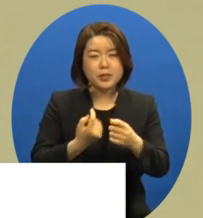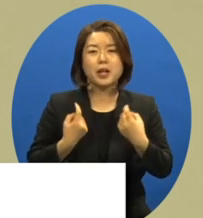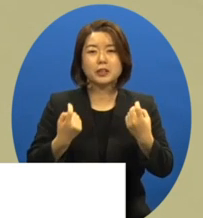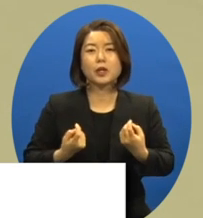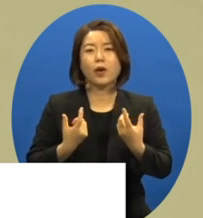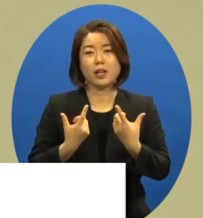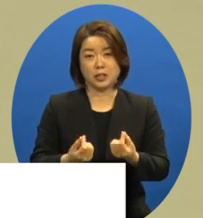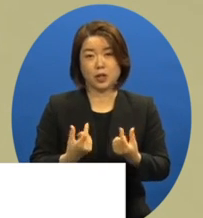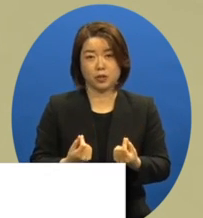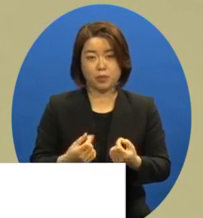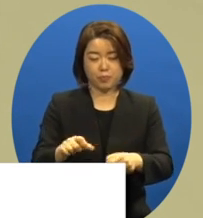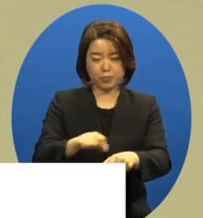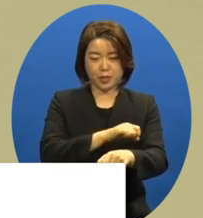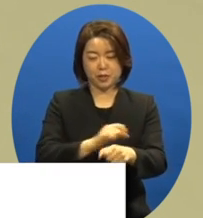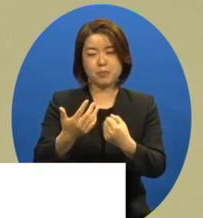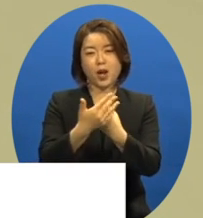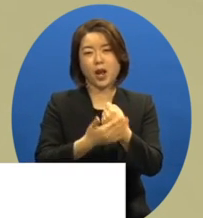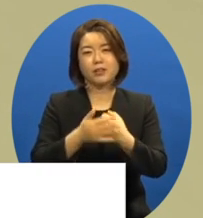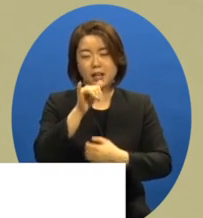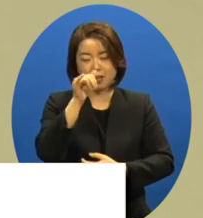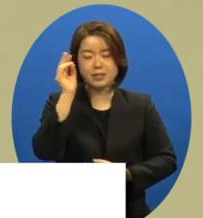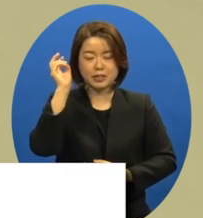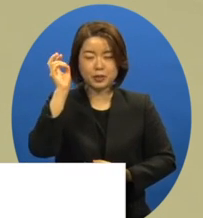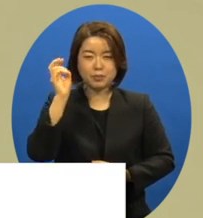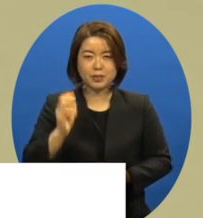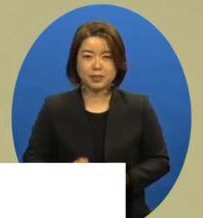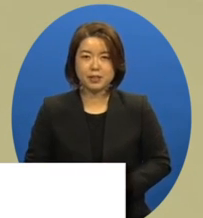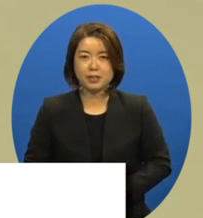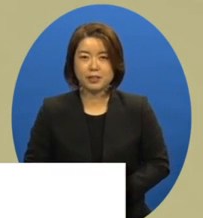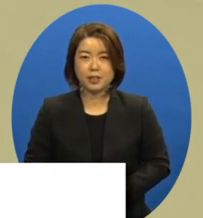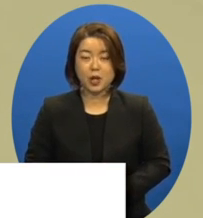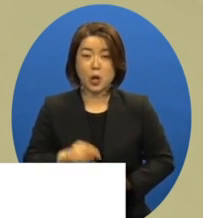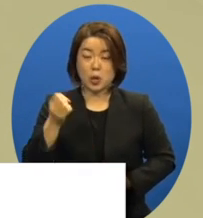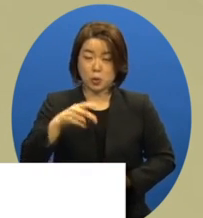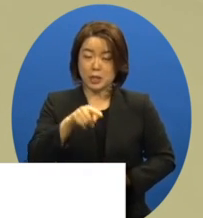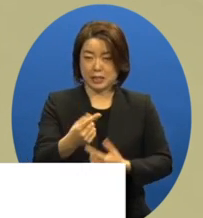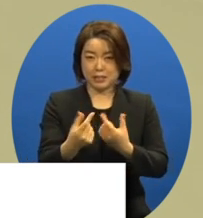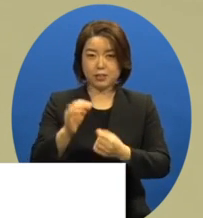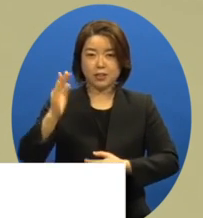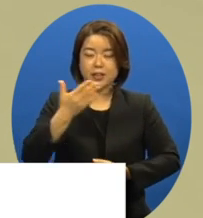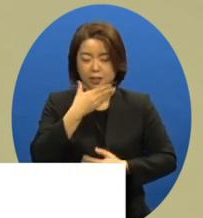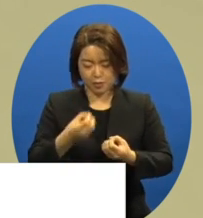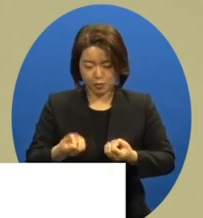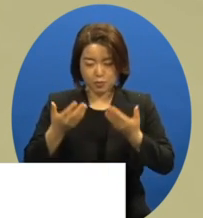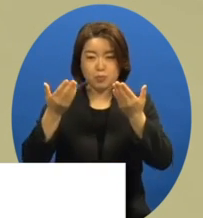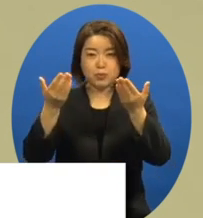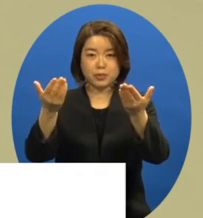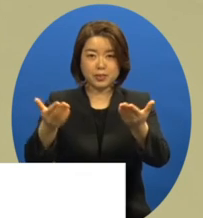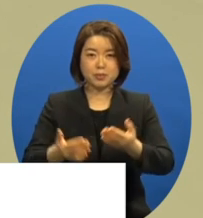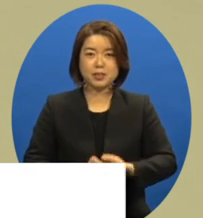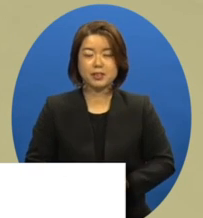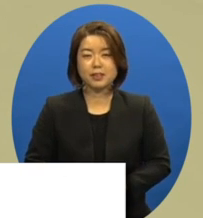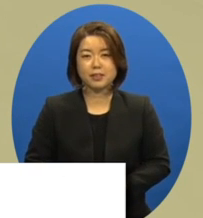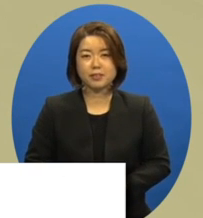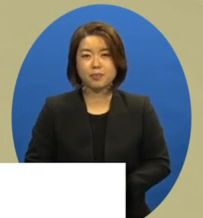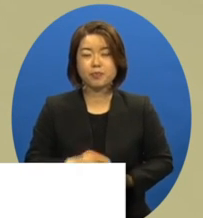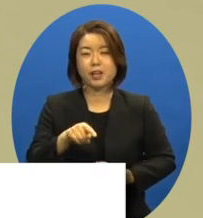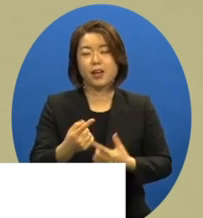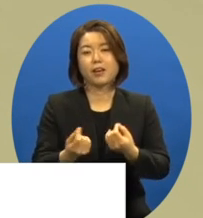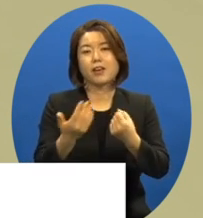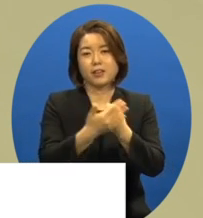그런 특별한 은혜가 있을 겁니다. 또 그렇게 되기를 축복합니다. 그런 은혜